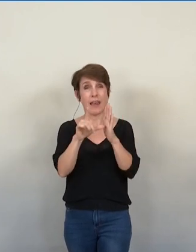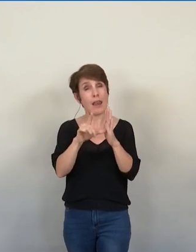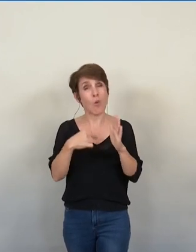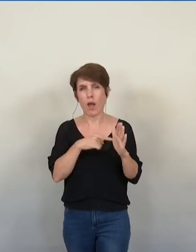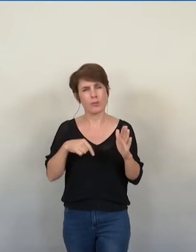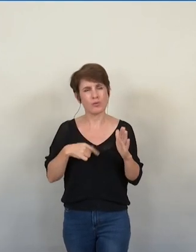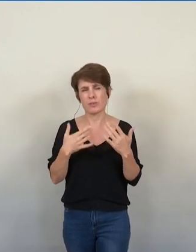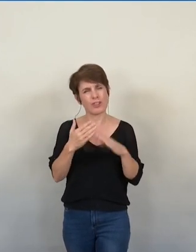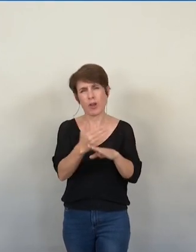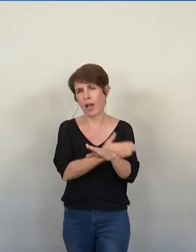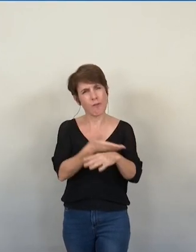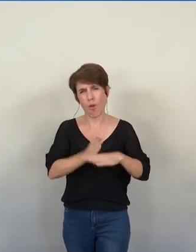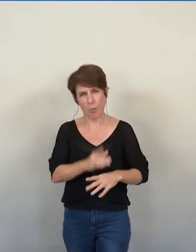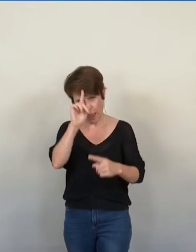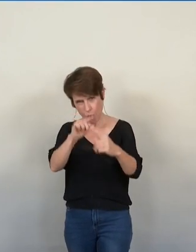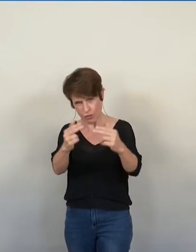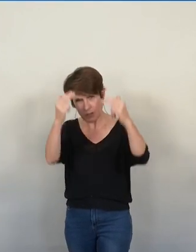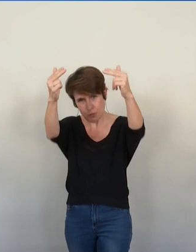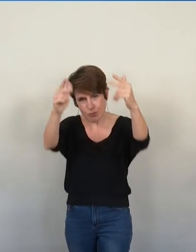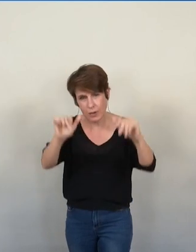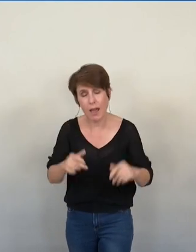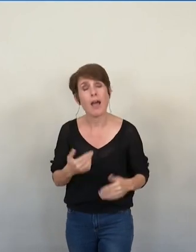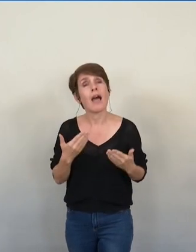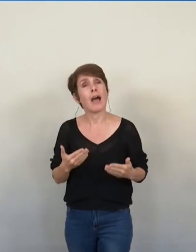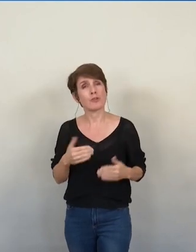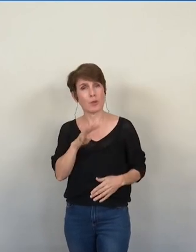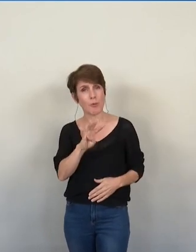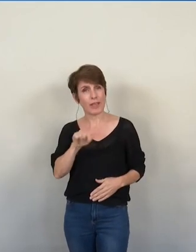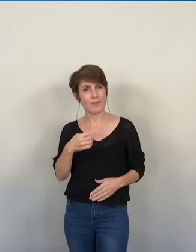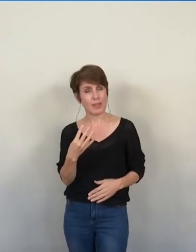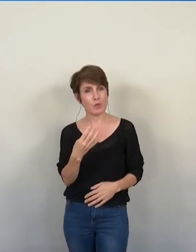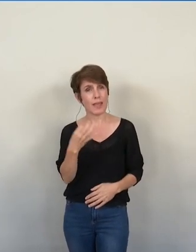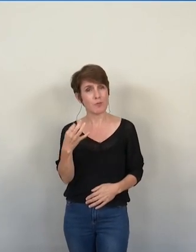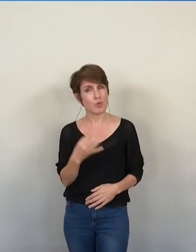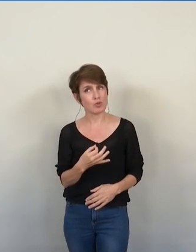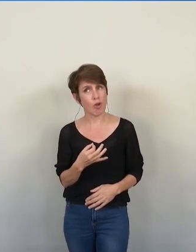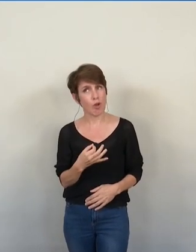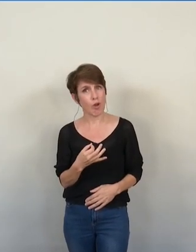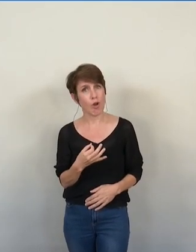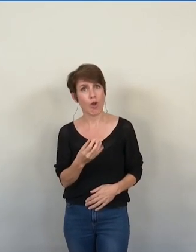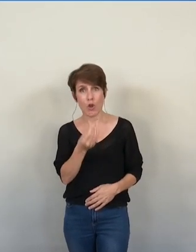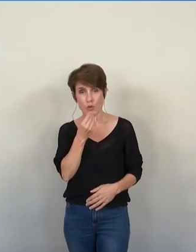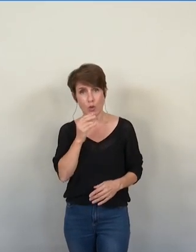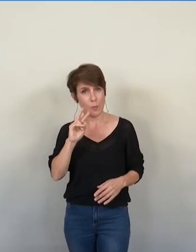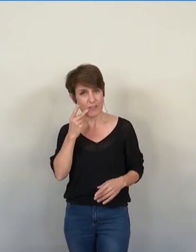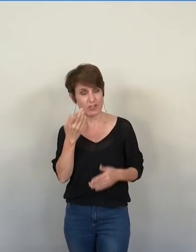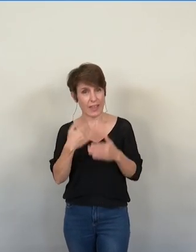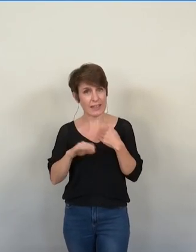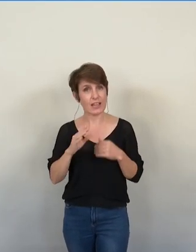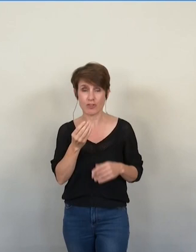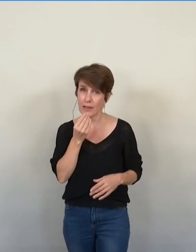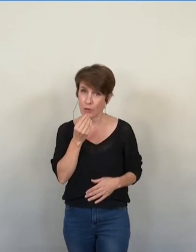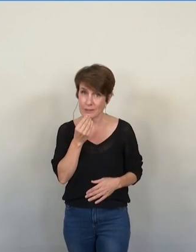d'ailleurs j'en veux pour preuve que nous sommes actuellement à 4,4 % de de de de de repas végétariens dans les cantines alors que